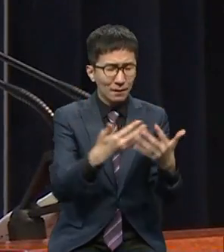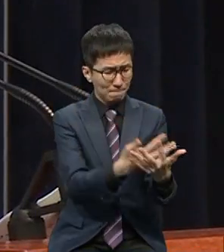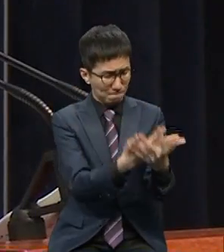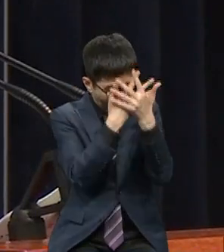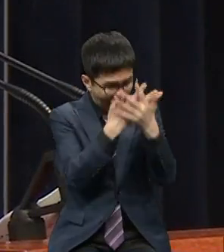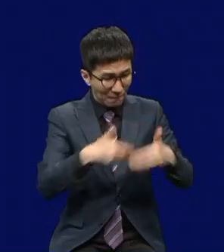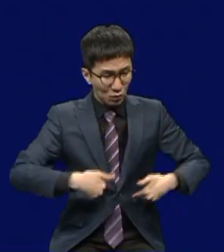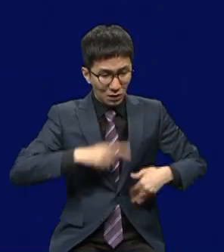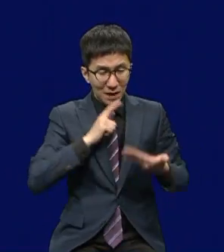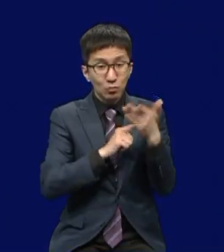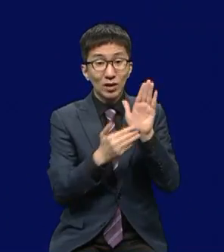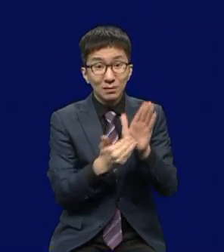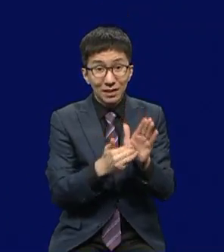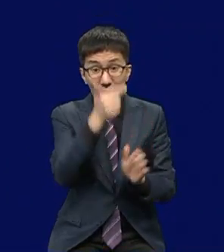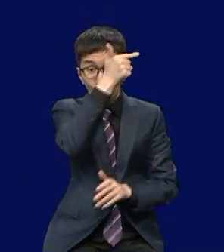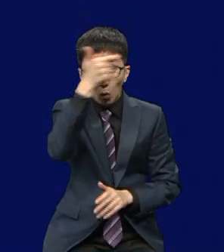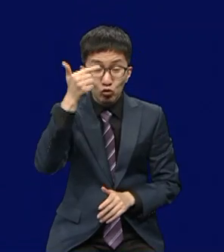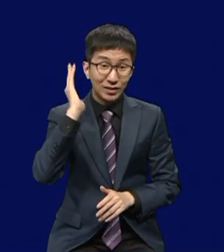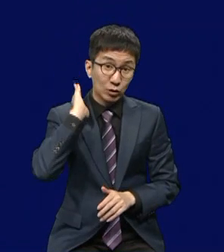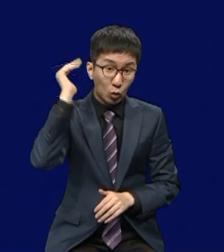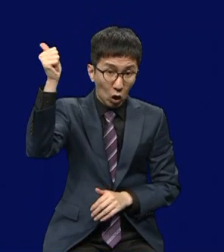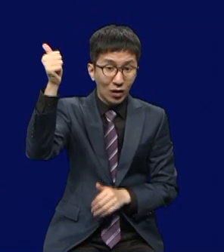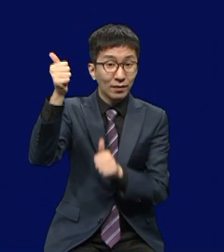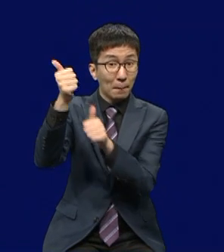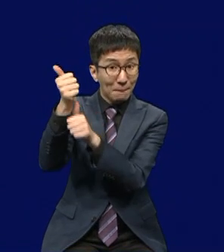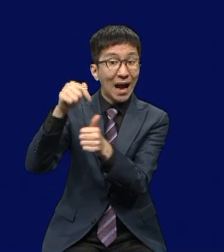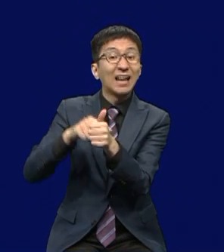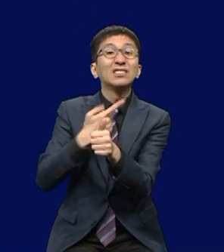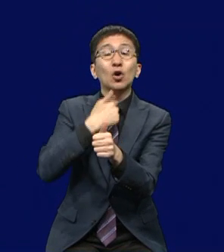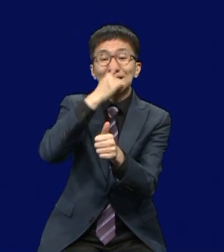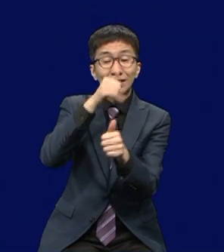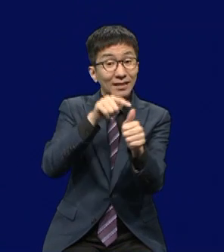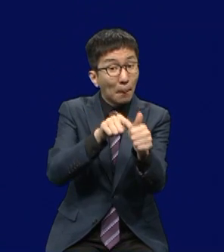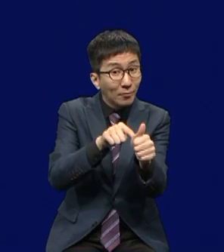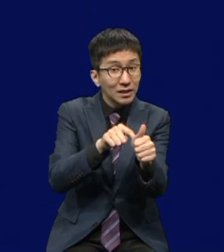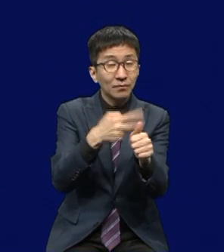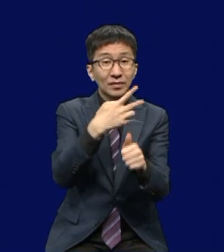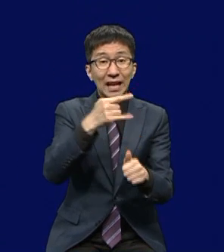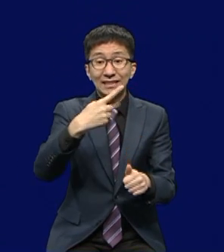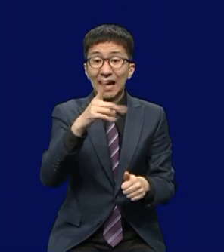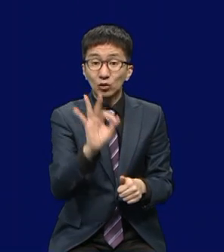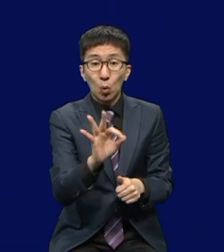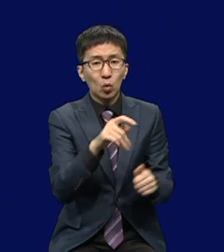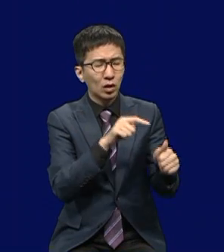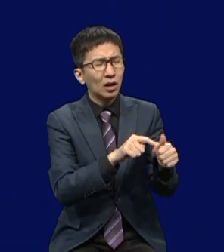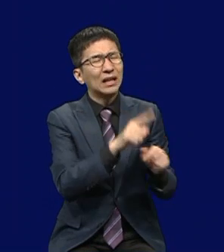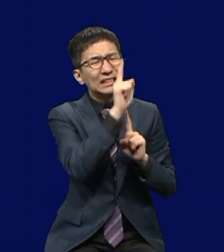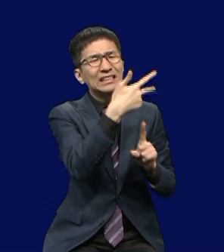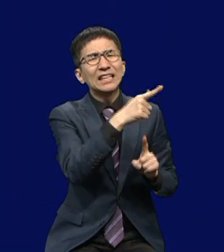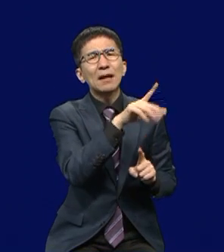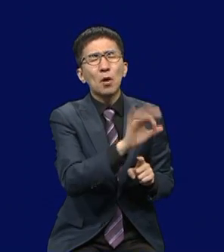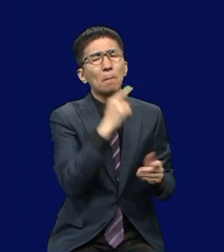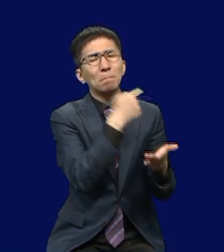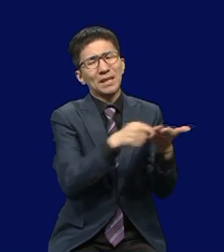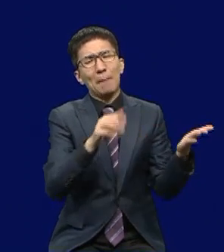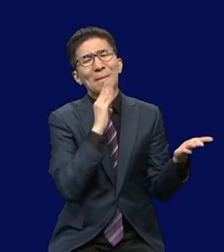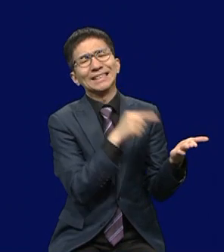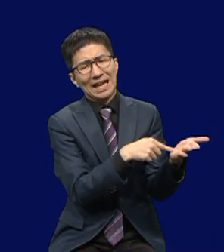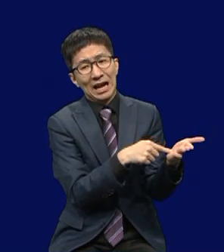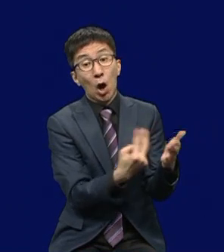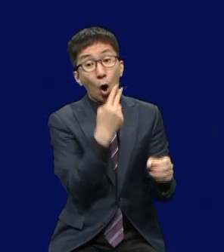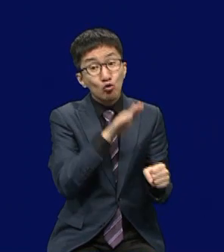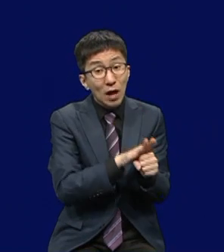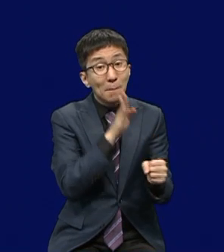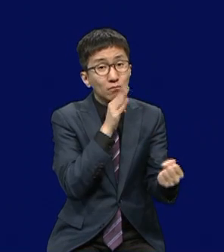노무현 정부 청와대 정무수석을 지낸 유인태 전 의원은 대장동 의혹이 이재명 후보에게 악재인 건 틀림없다면서